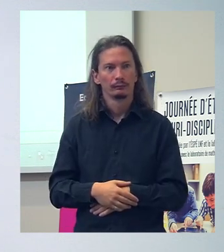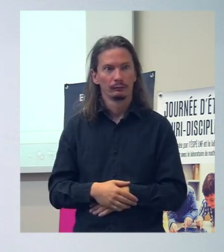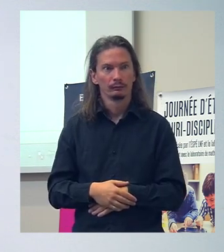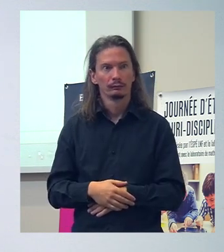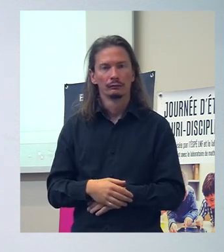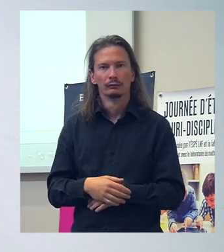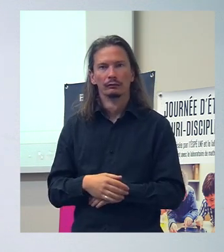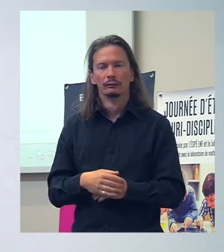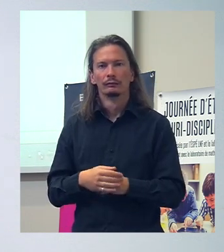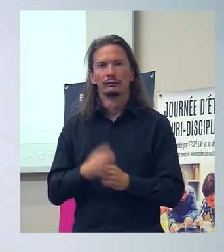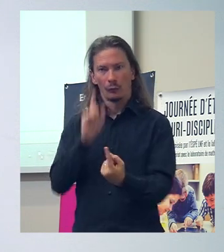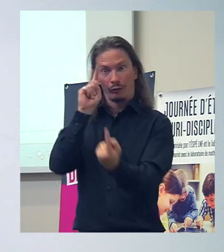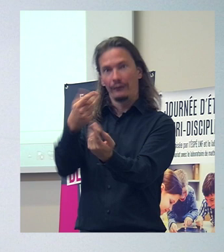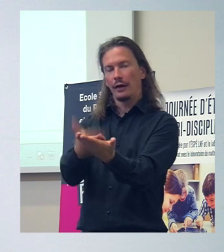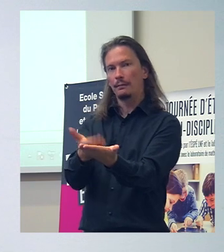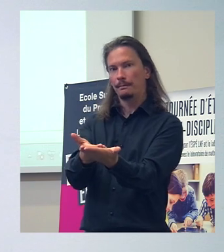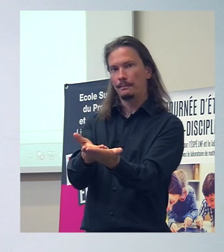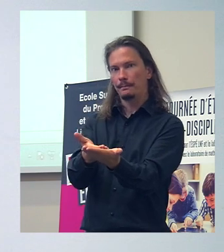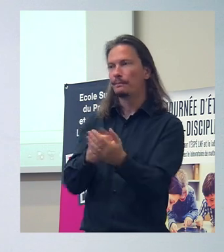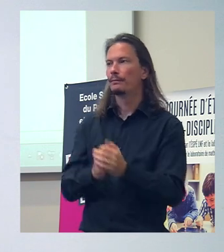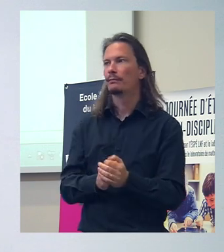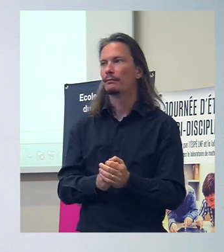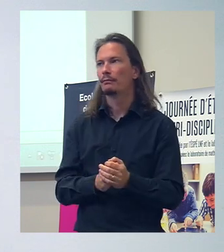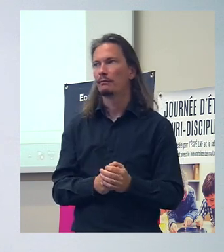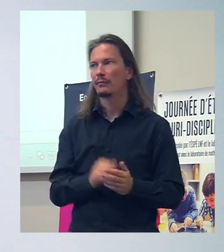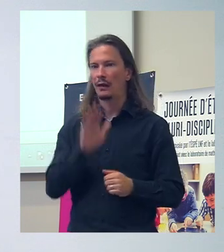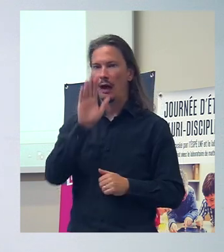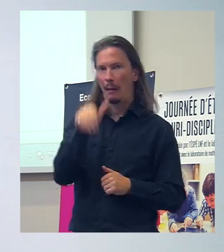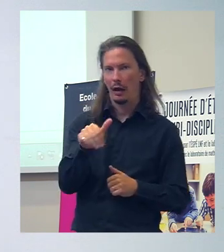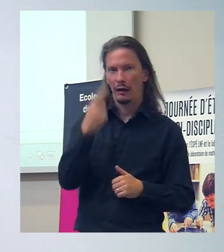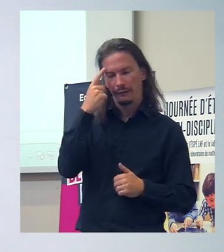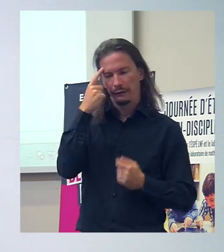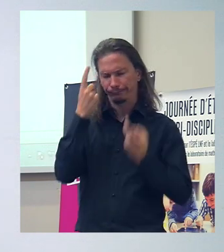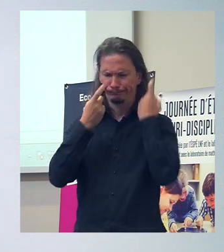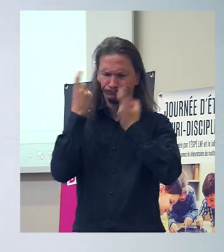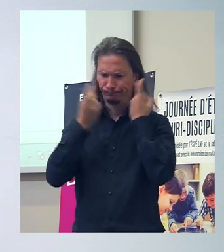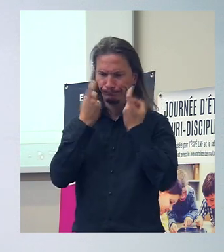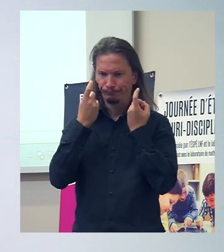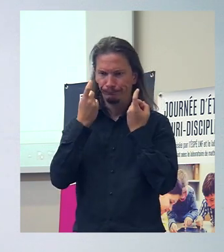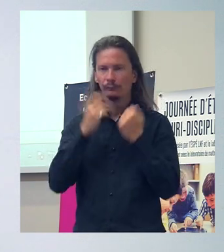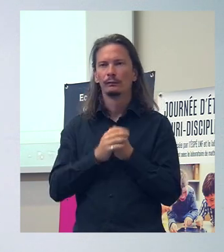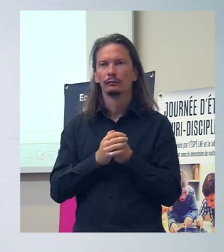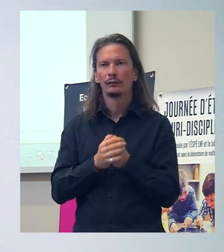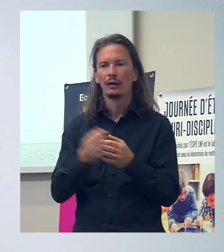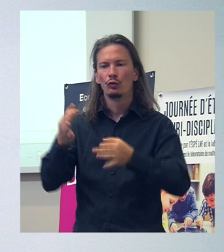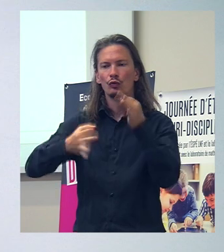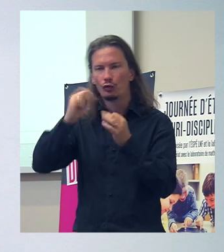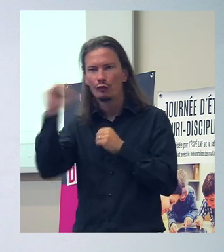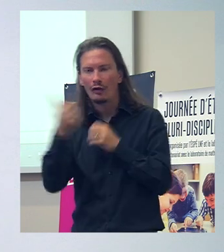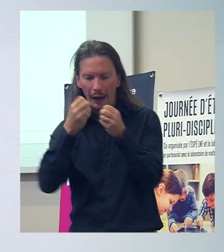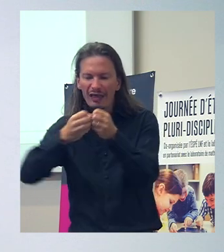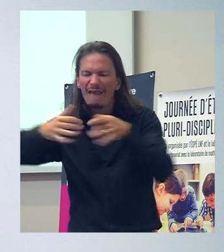Ça, c'est pour la finalité. Il faudra alors s'interroger sur la capacité à développer ce jugement.